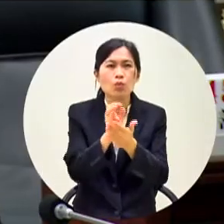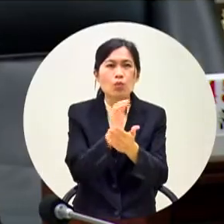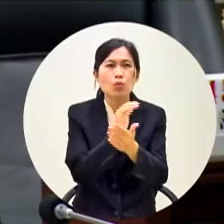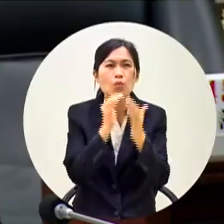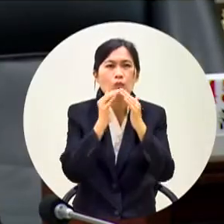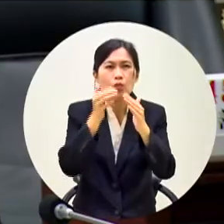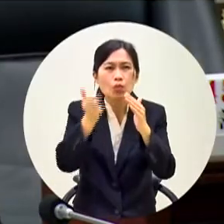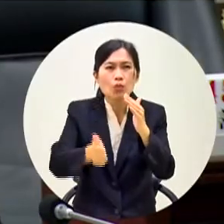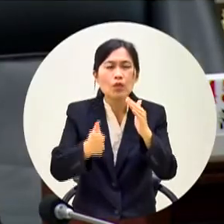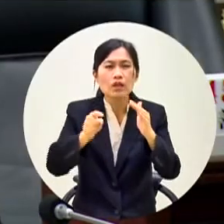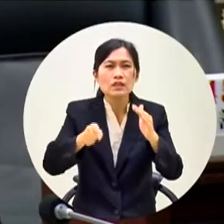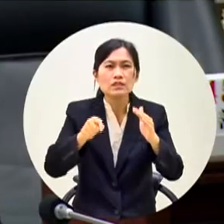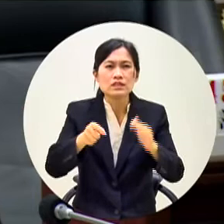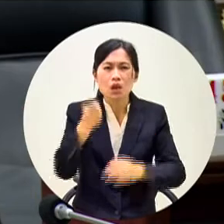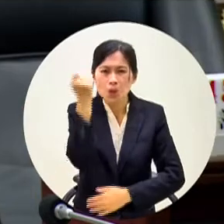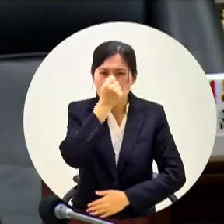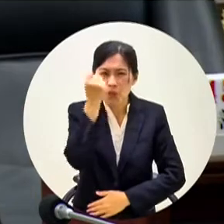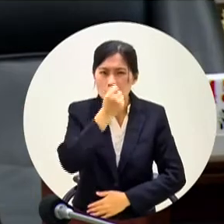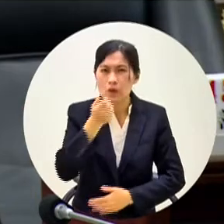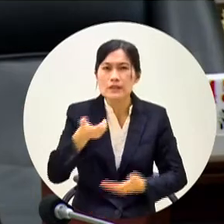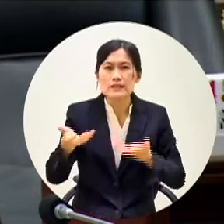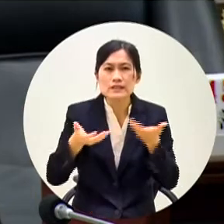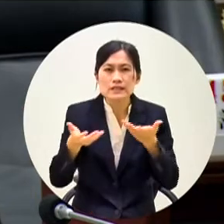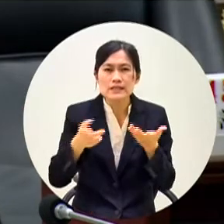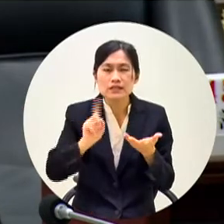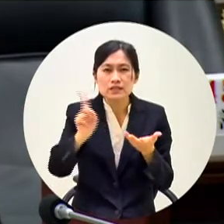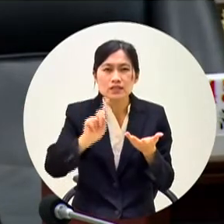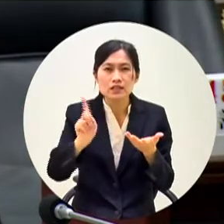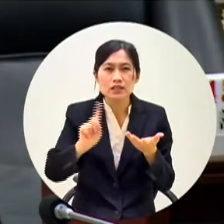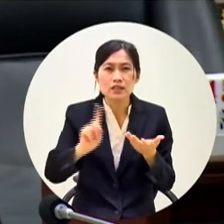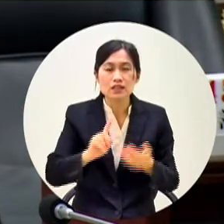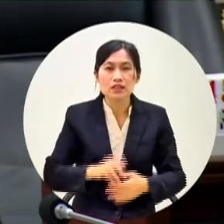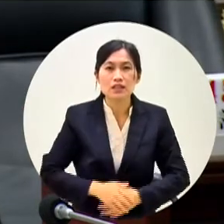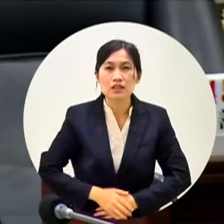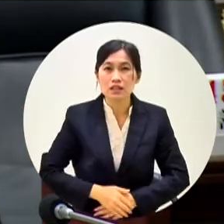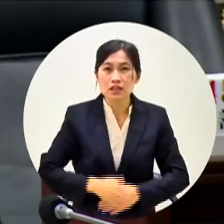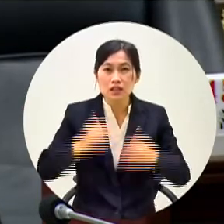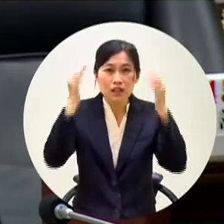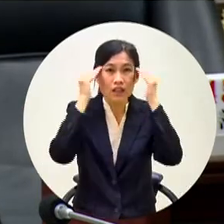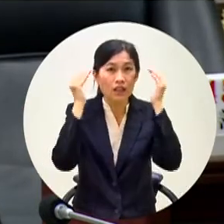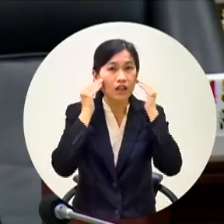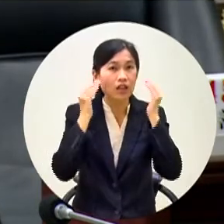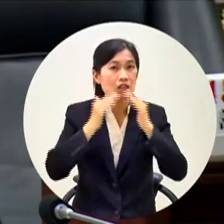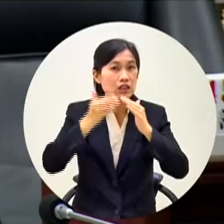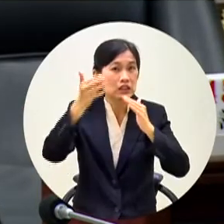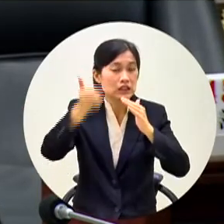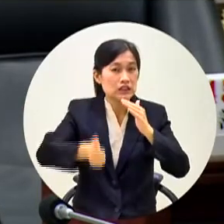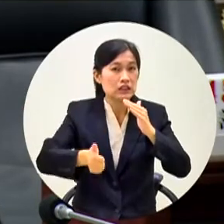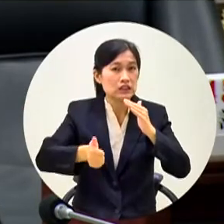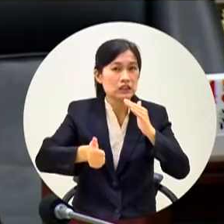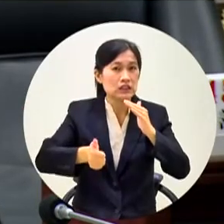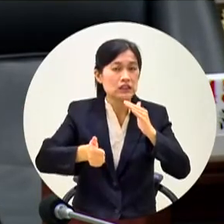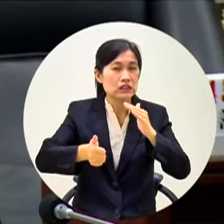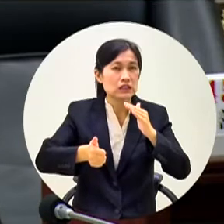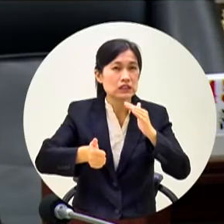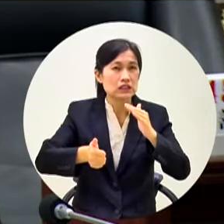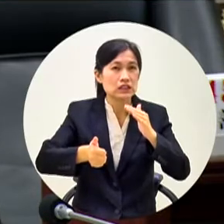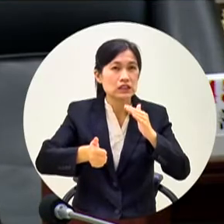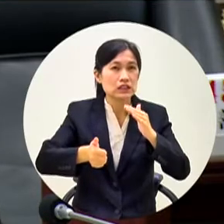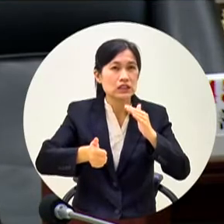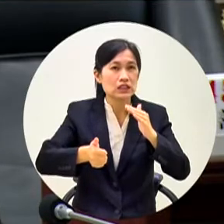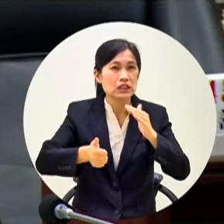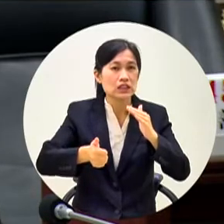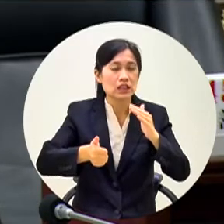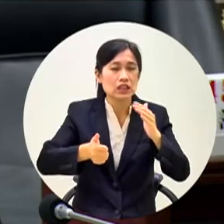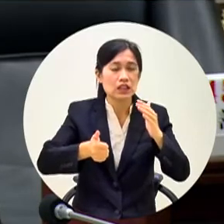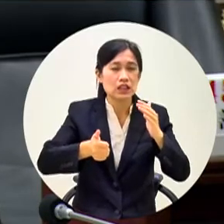啊是足可恶的代志，就是韩国瑜市长伫安尼陈吉市长，即